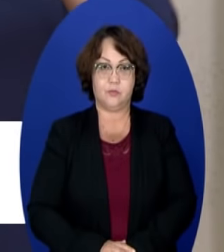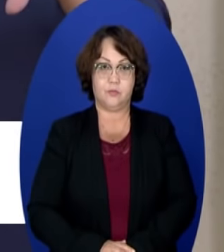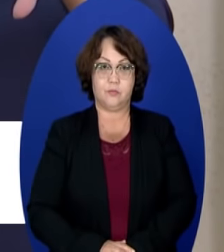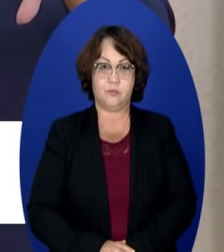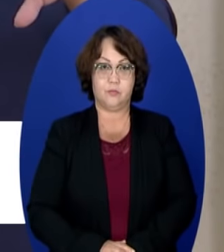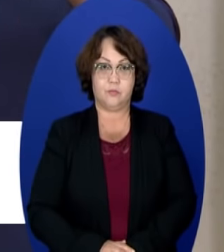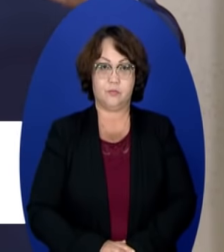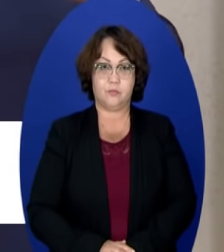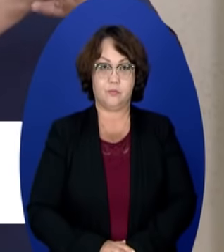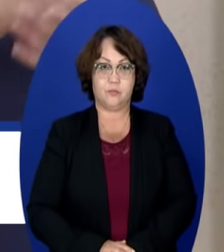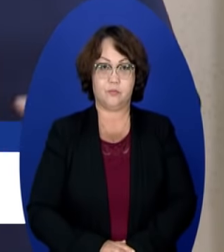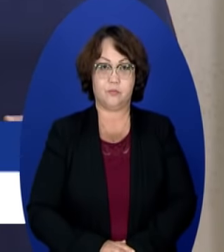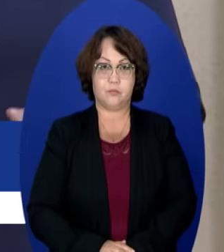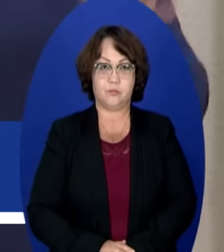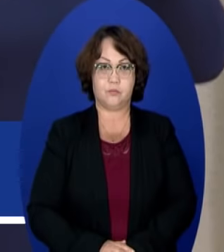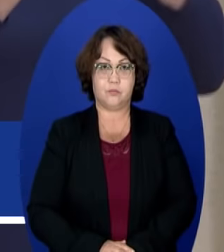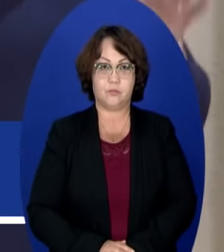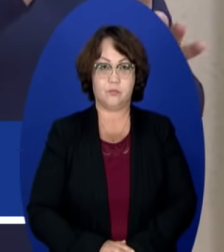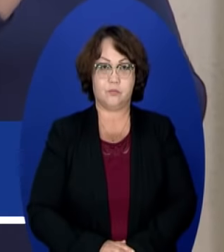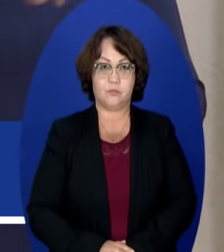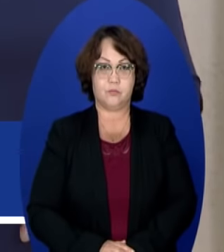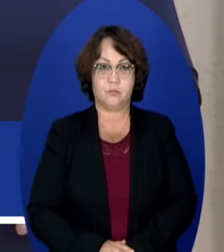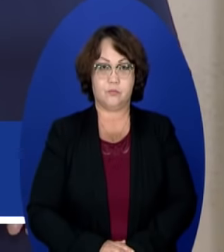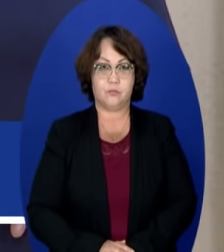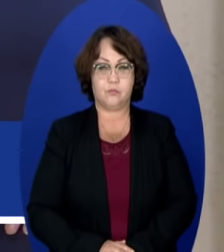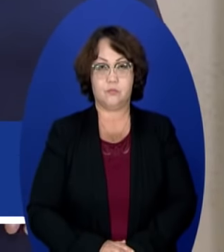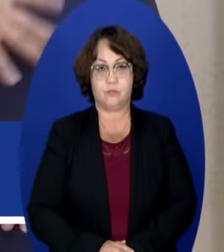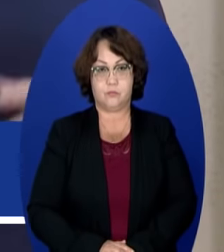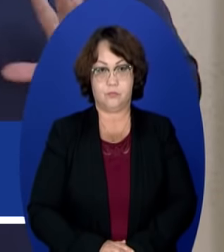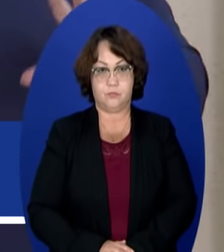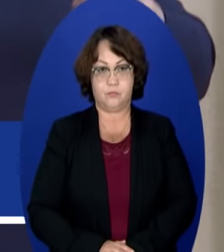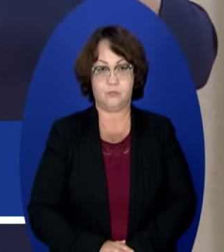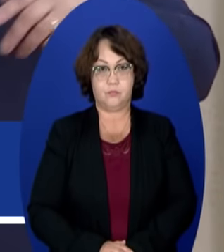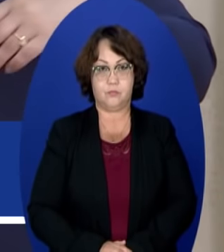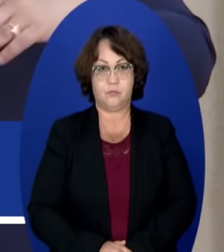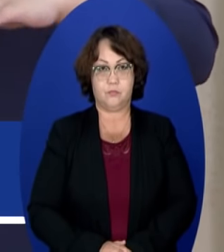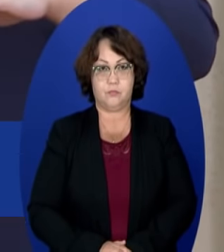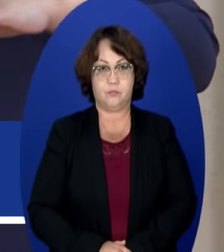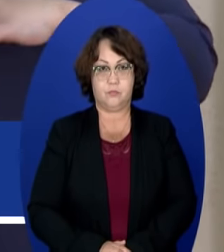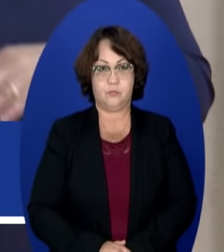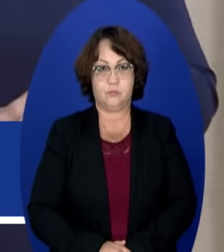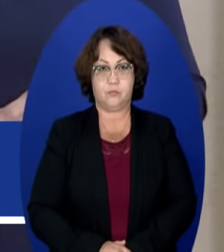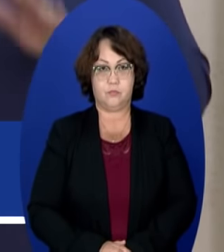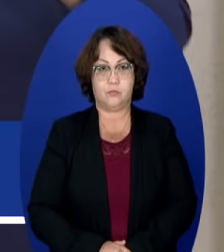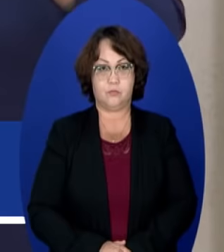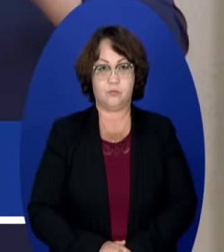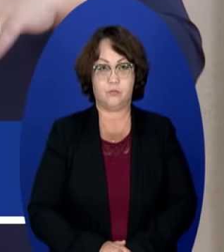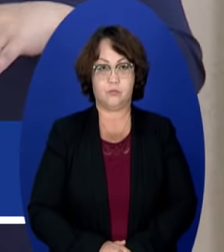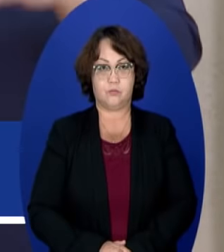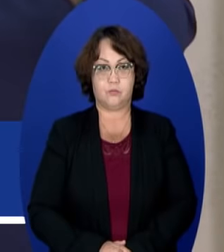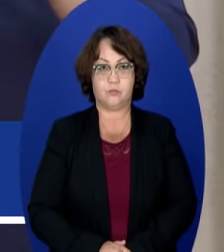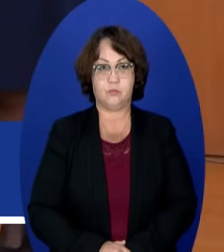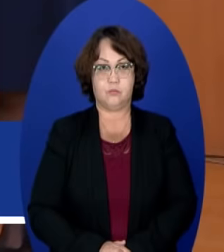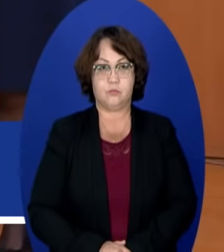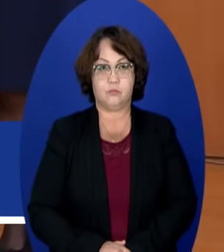291 батлагдсан тохиолдол байна. Үүнээс 225-ыг нь эмчилж эдгэрүүлжээ. Одоо 66 хүн хяналт